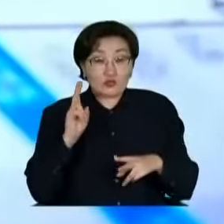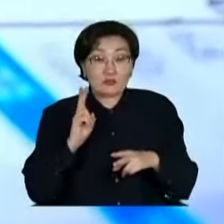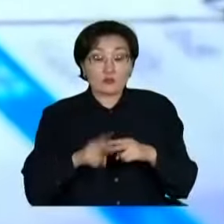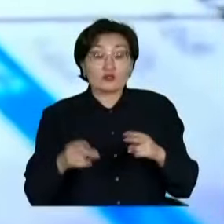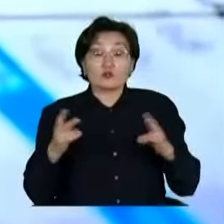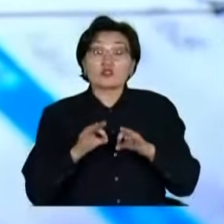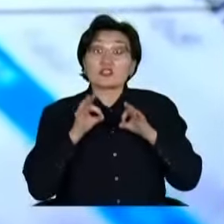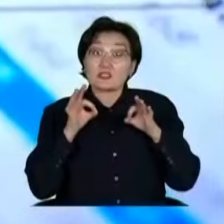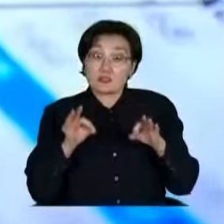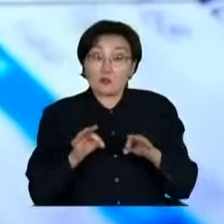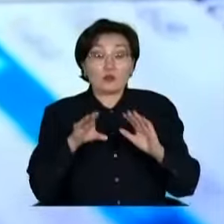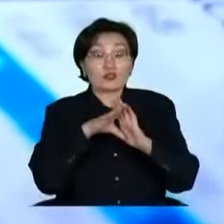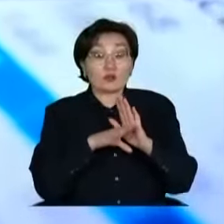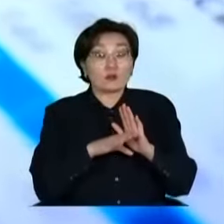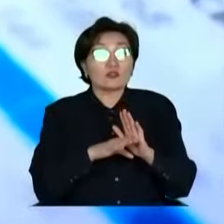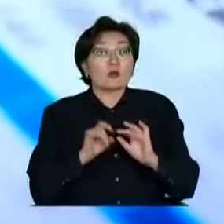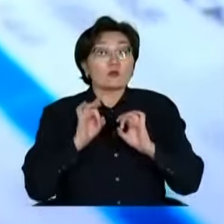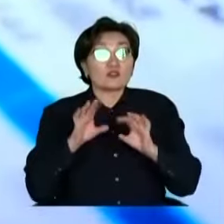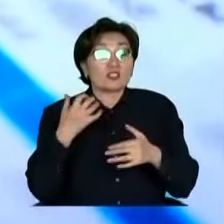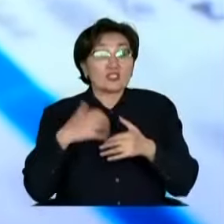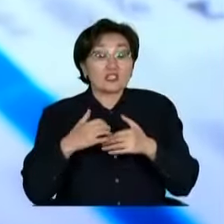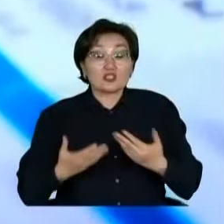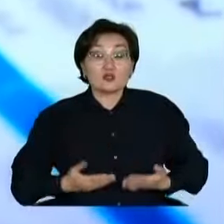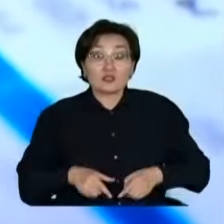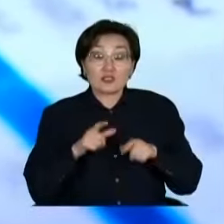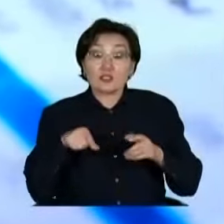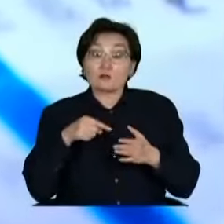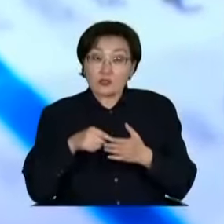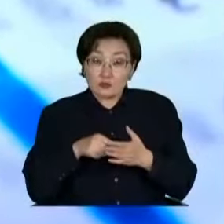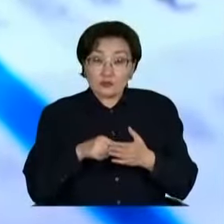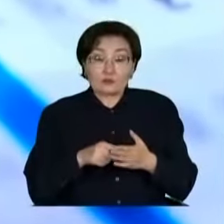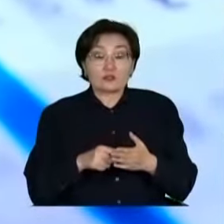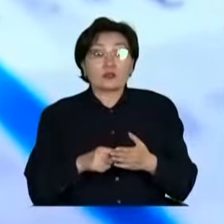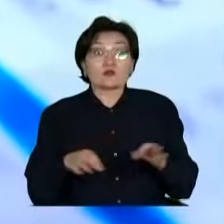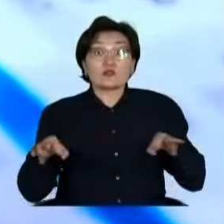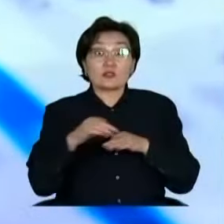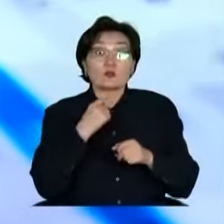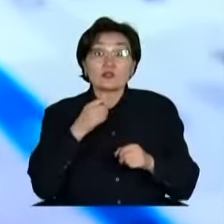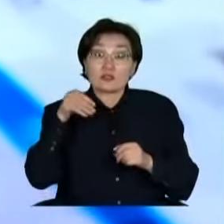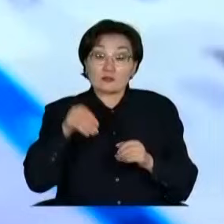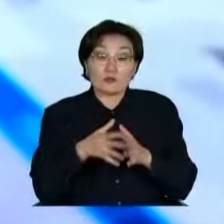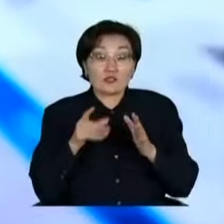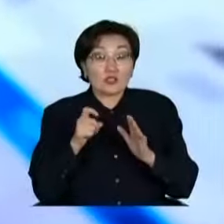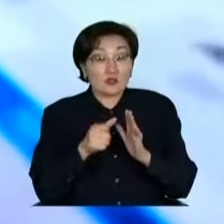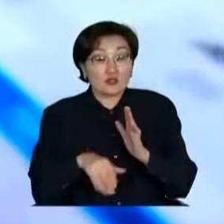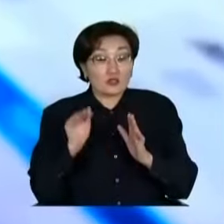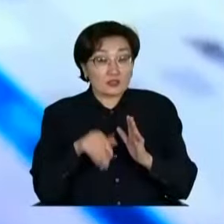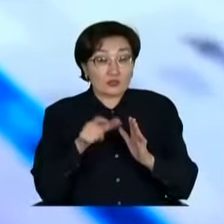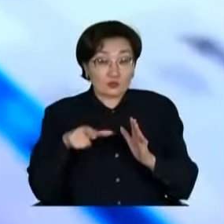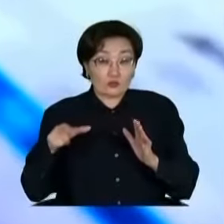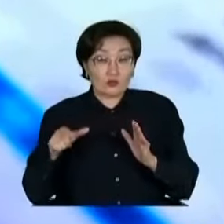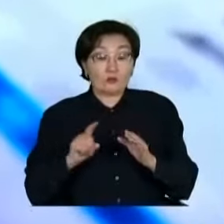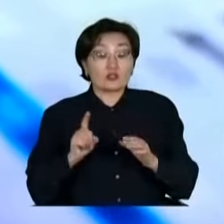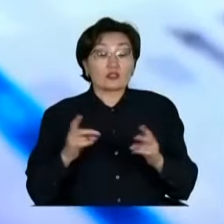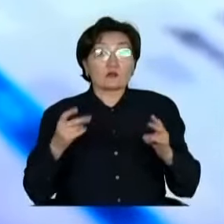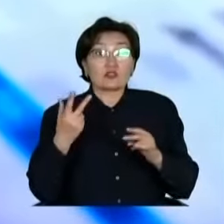Стоит отметить, что программа набирает популярность среди жителей мегаполиса. За проекты проголосовало более 160 тысяч горожан, что